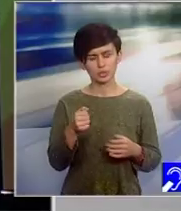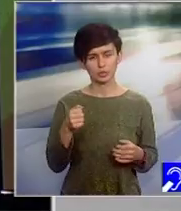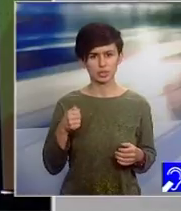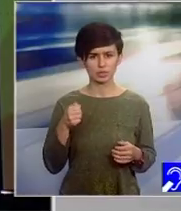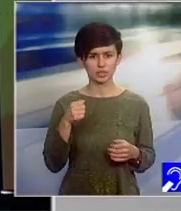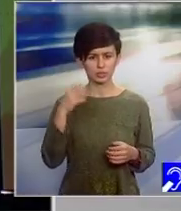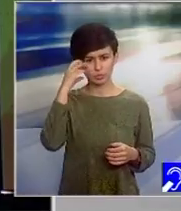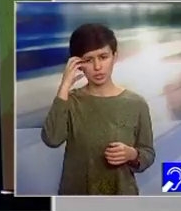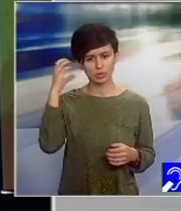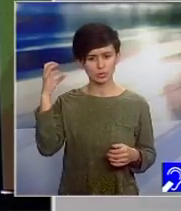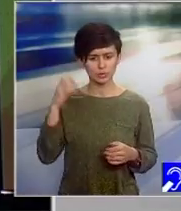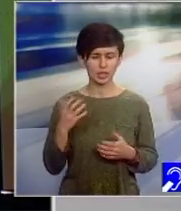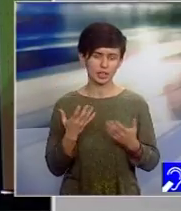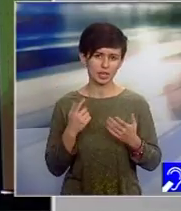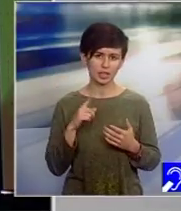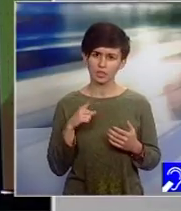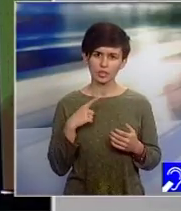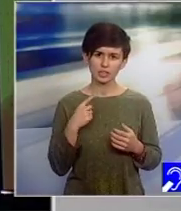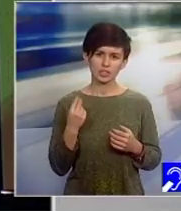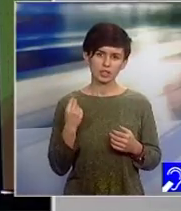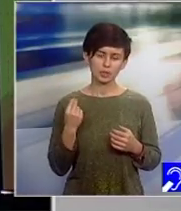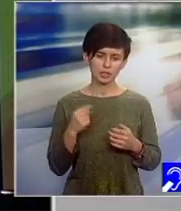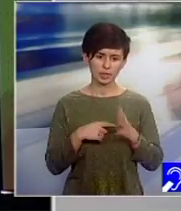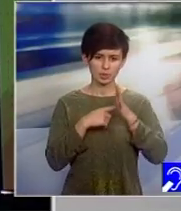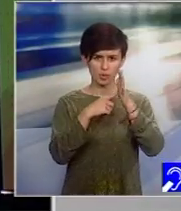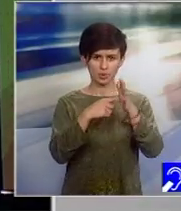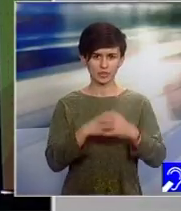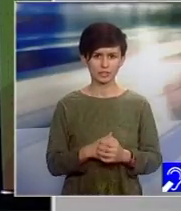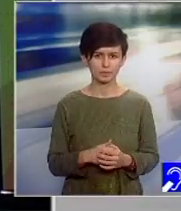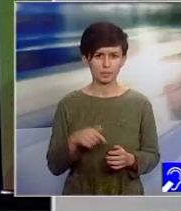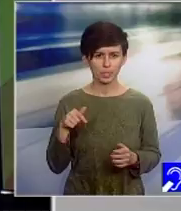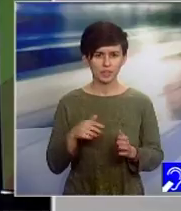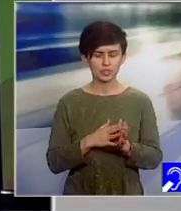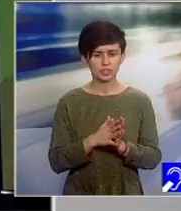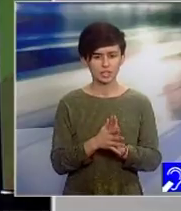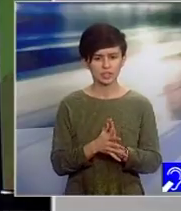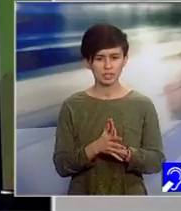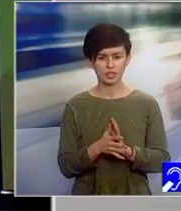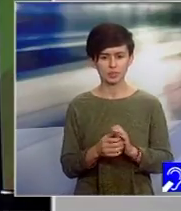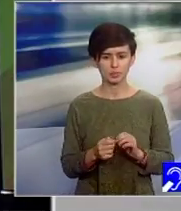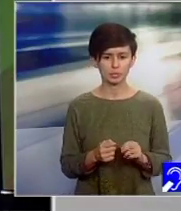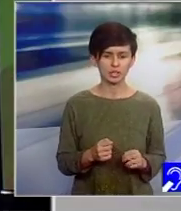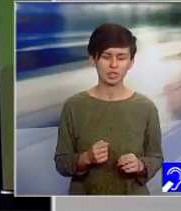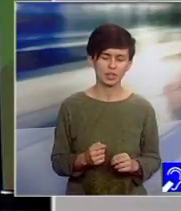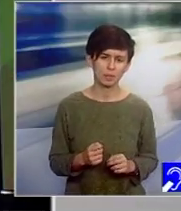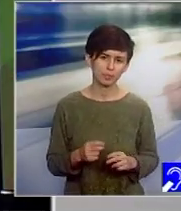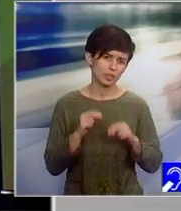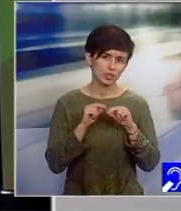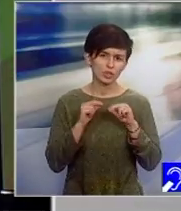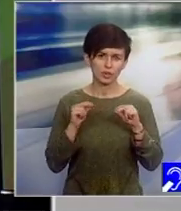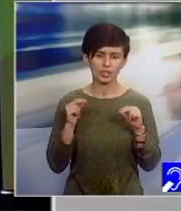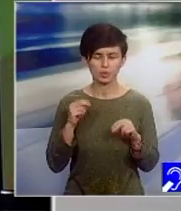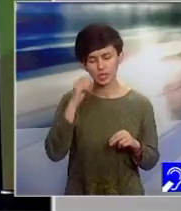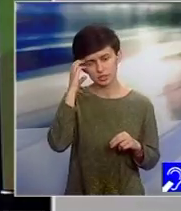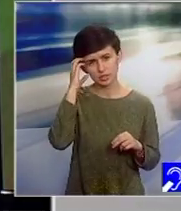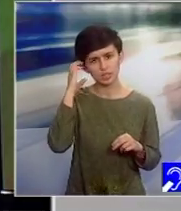turismul cultural la noi nu este bine promovat. Turismul cultural implică, bineînțeles, și turismul în sine, dar și o educație de